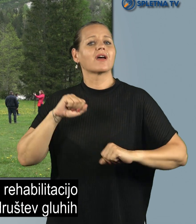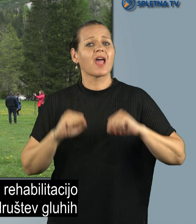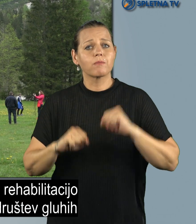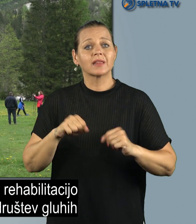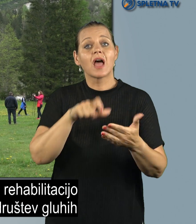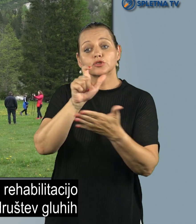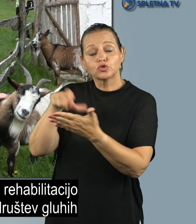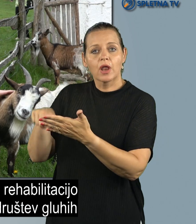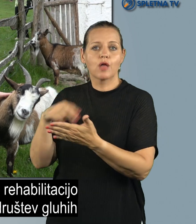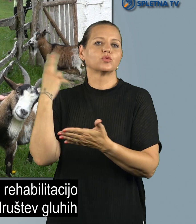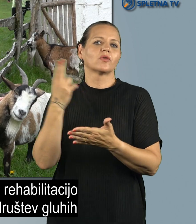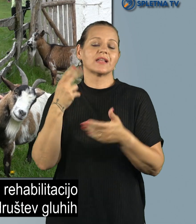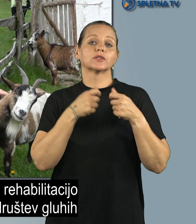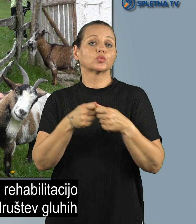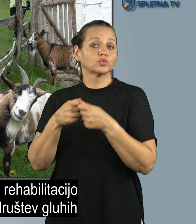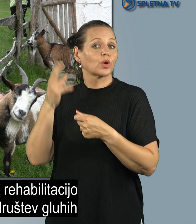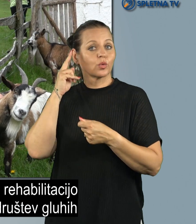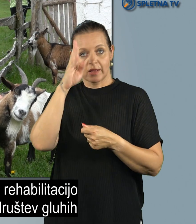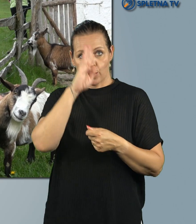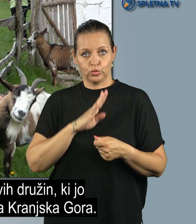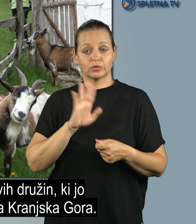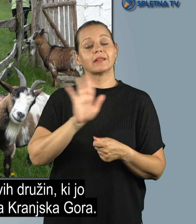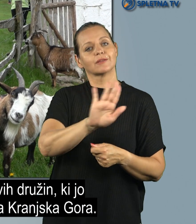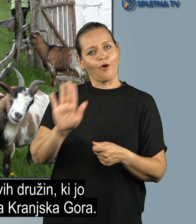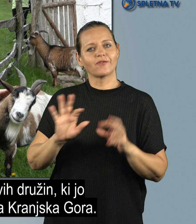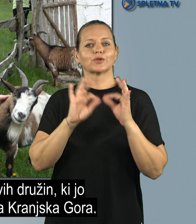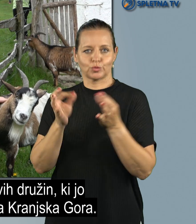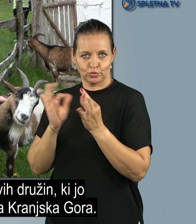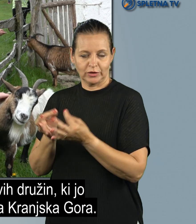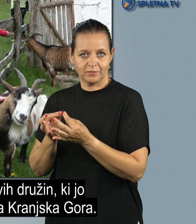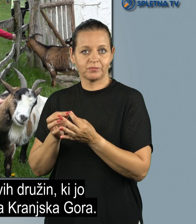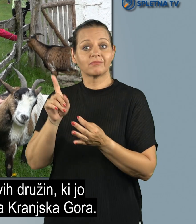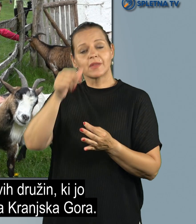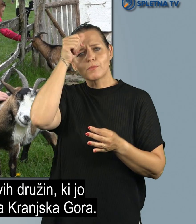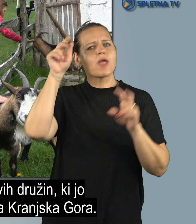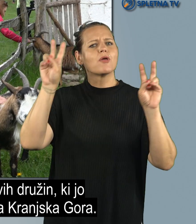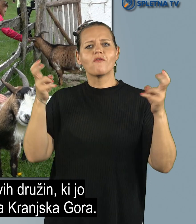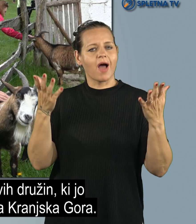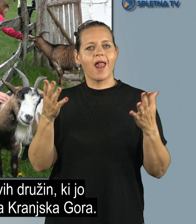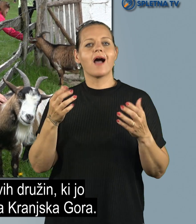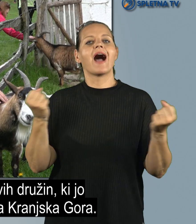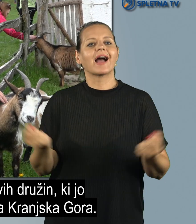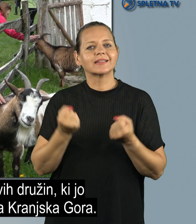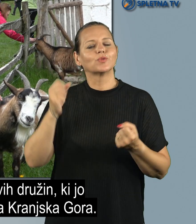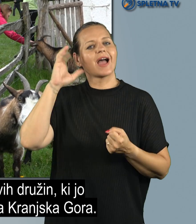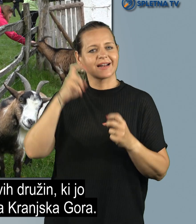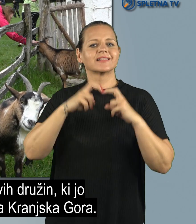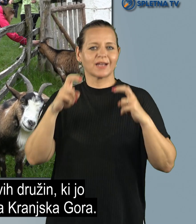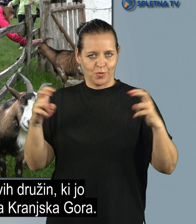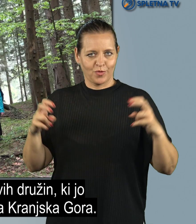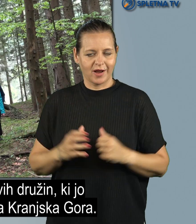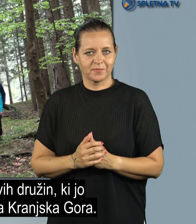organizirala brezplačno celovito rehabilitacijo članov slovenskih društev gluhih in naglušnih in njihovih družin, ki